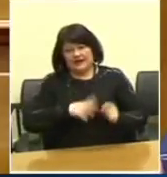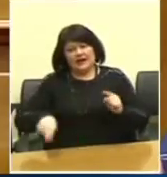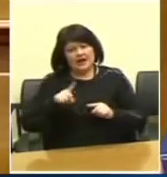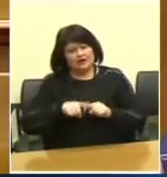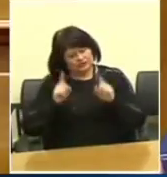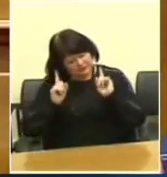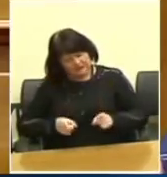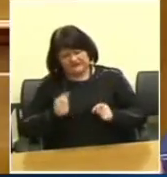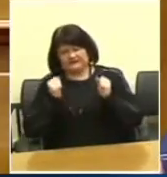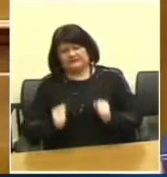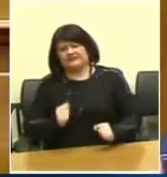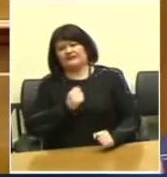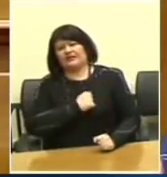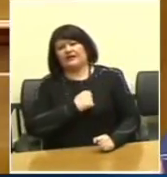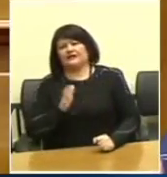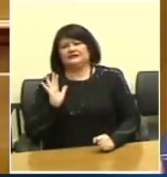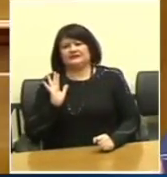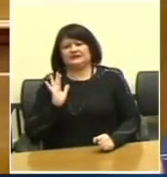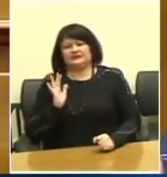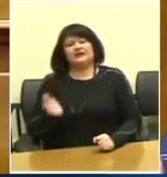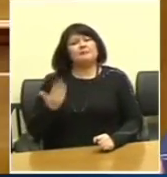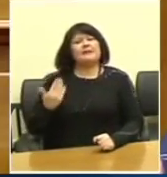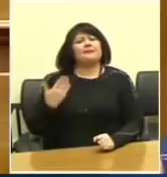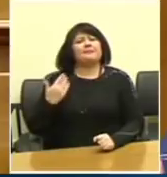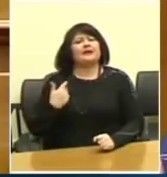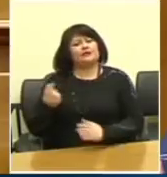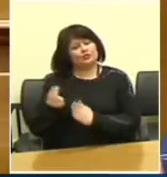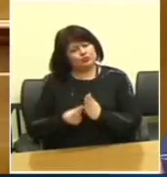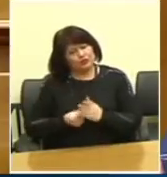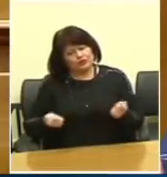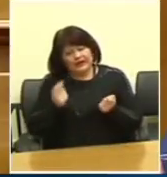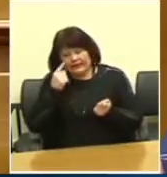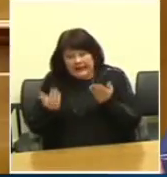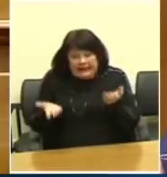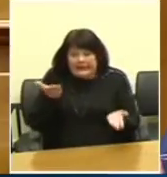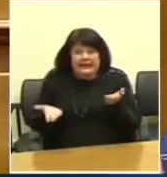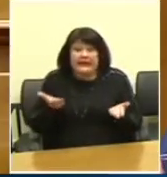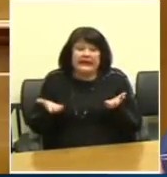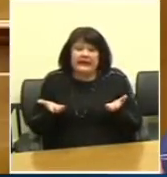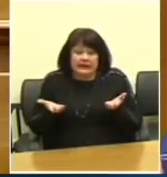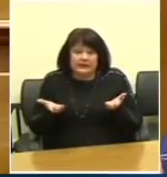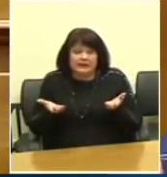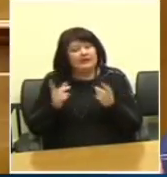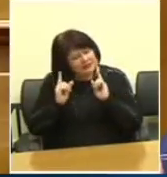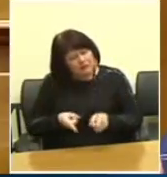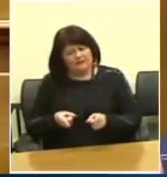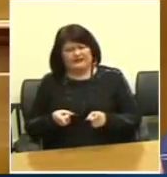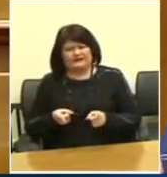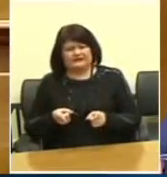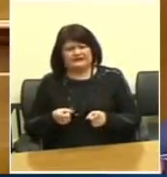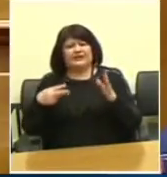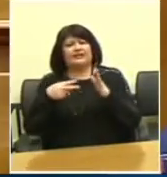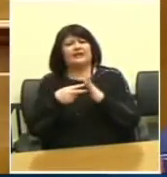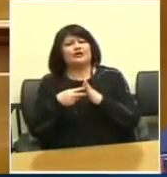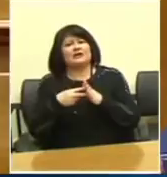θέση. Όπως πολλαπλώς πήρε θέση ο ελληνικός λαός στα διλήμματα αυτά που του ετέθησαν από το